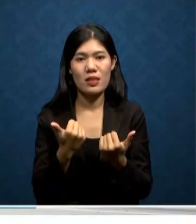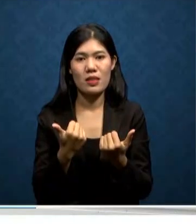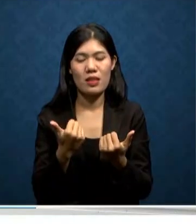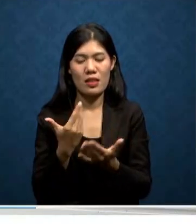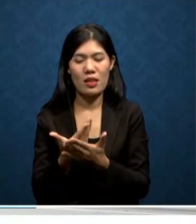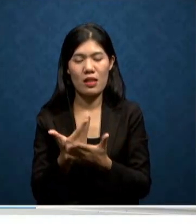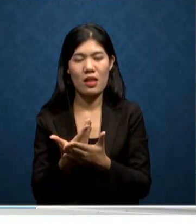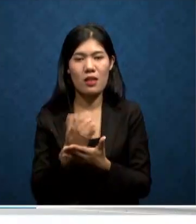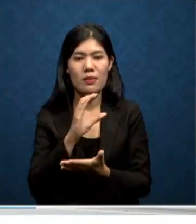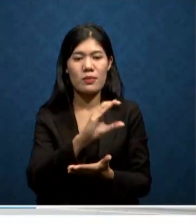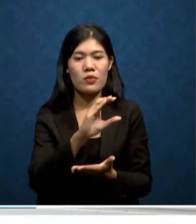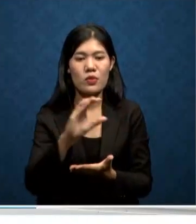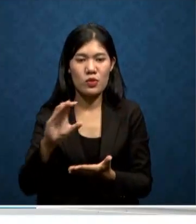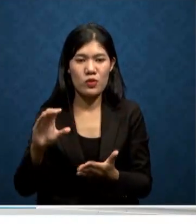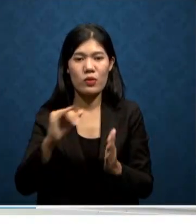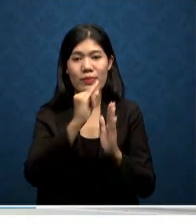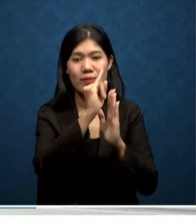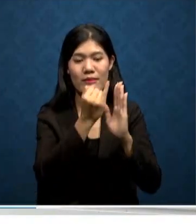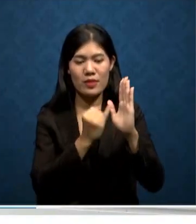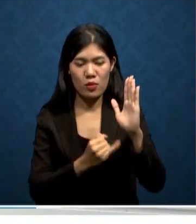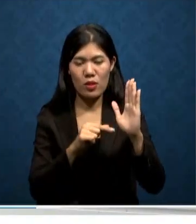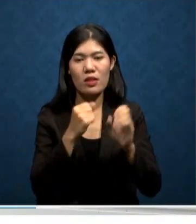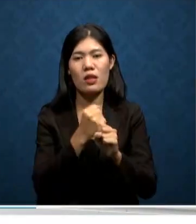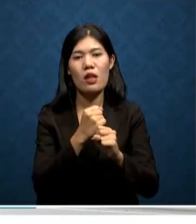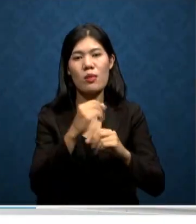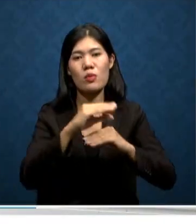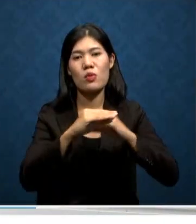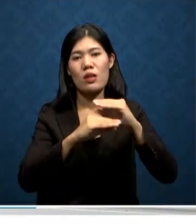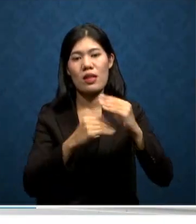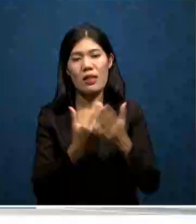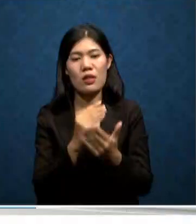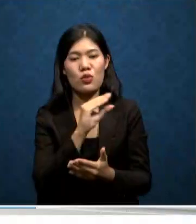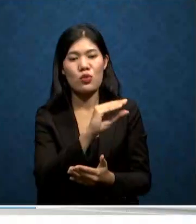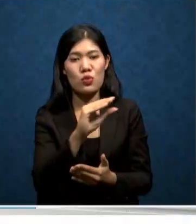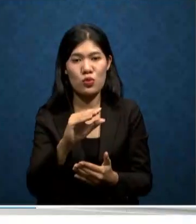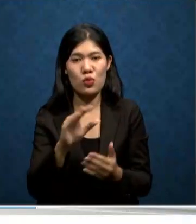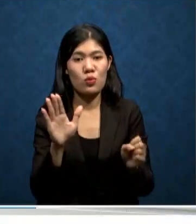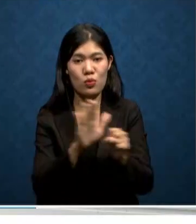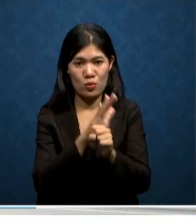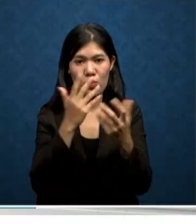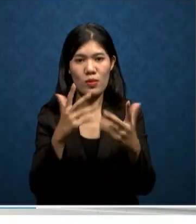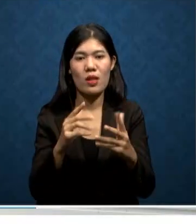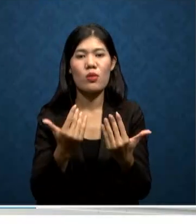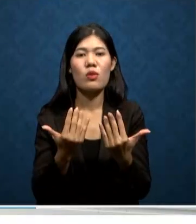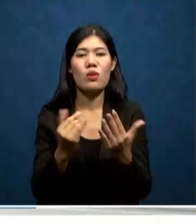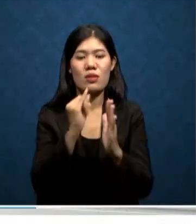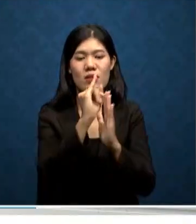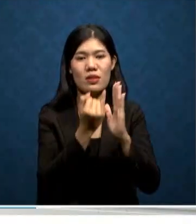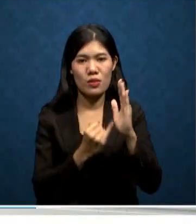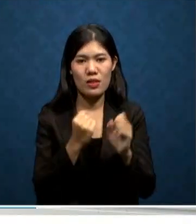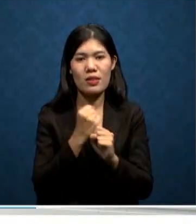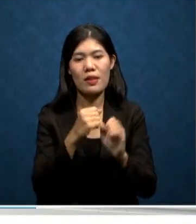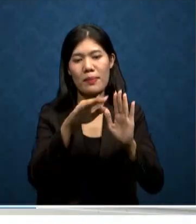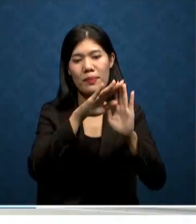เงินส่งเงินไปให้จังหวัดแล้วก็เพื่อดำเนินโครงการส่งไปทั้งหมดแล้วนะครับอยู่ในขั้นตอนของจังหวัดเนี่ยจะดำเนินการตาม